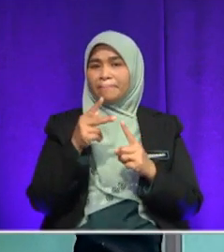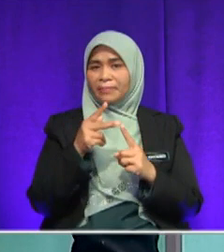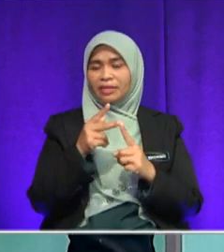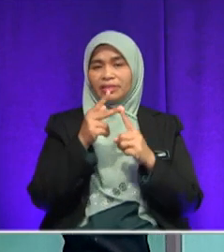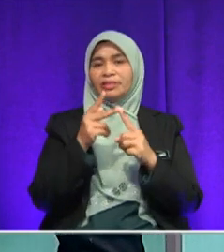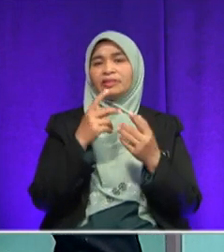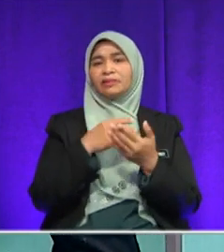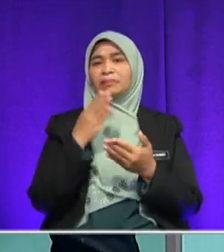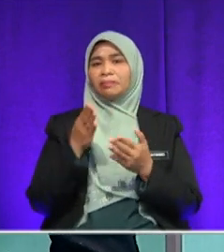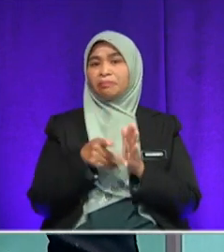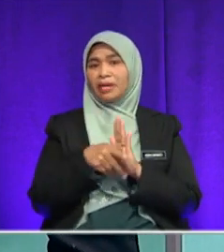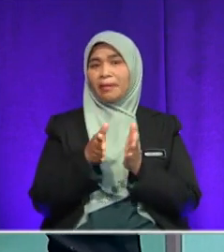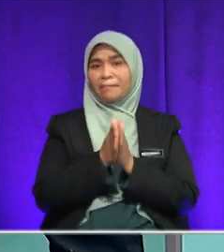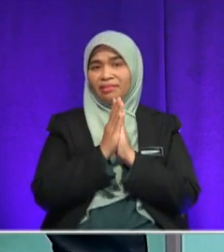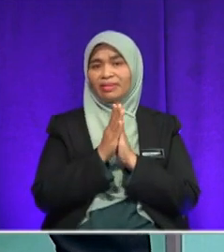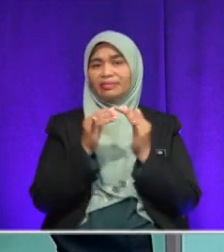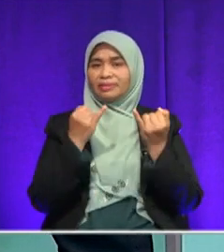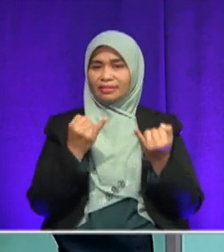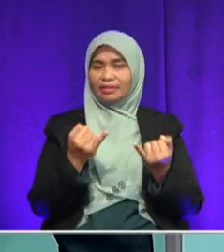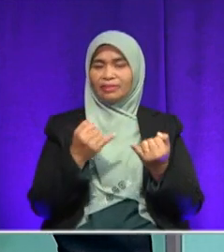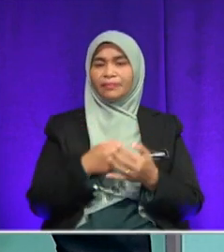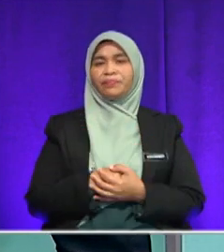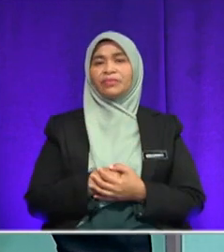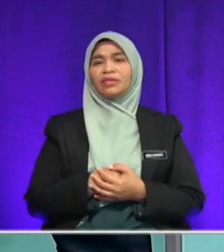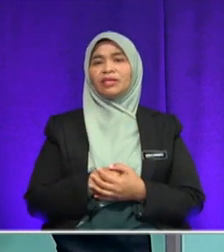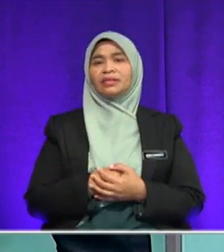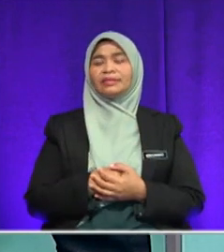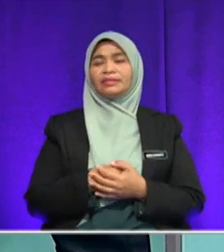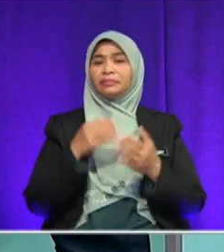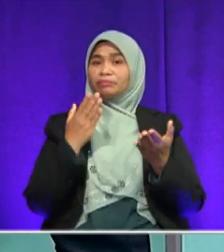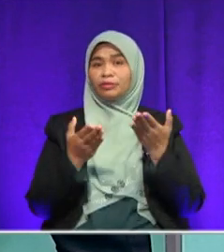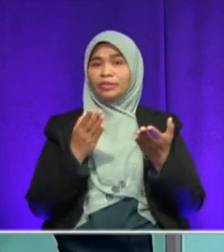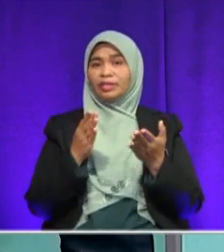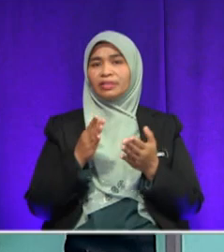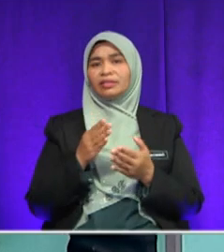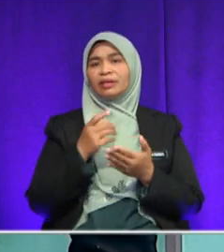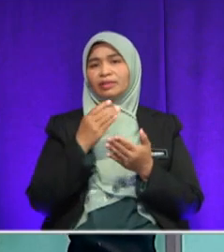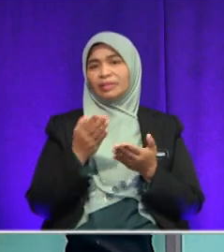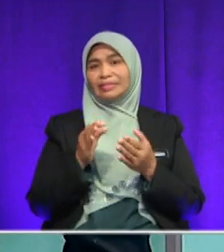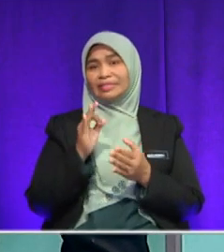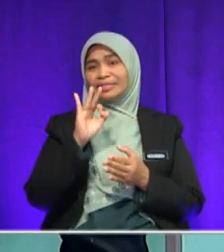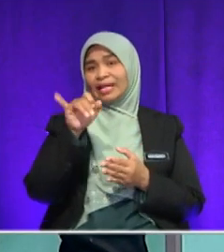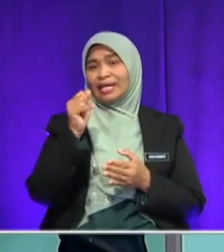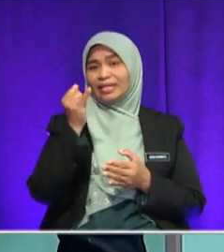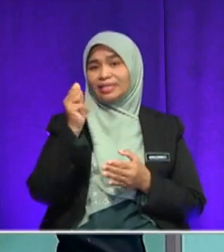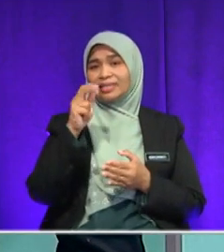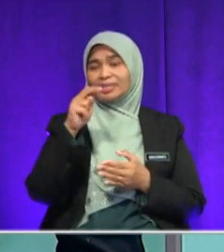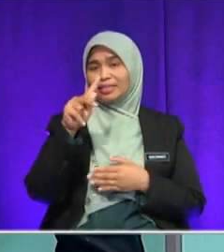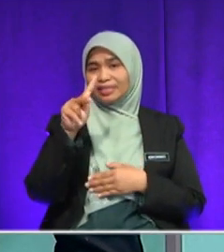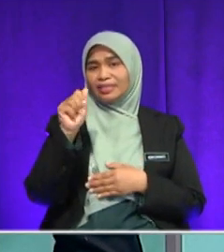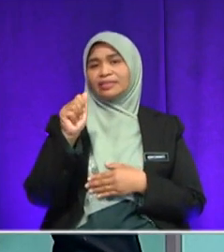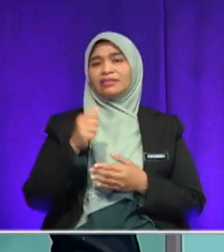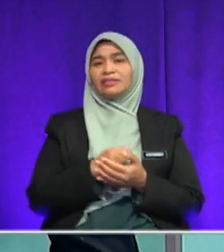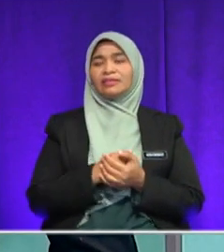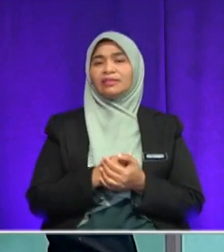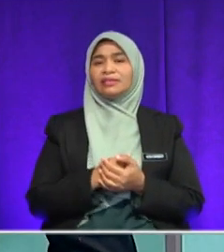kesan dia ke atas permintaan sekarang? Okey, so jangkaan harga masa depan juga menentukan